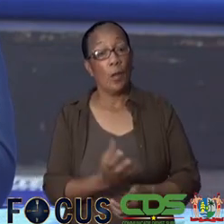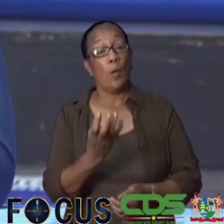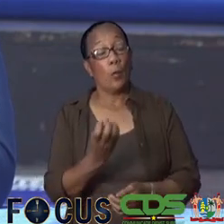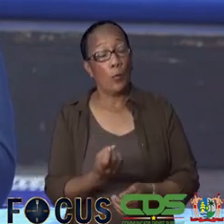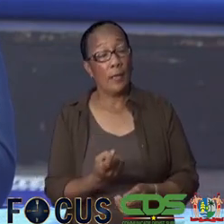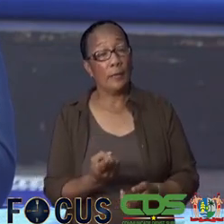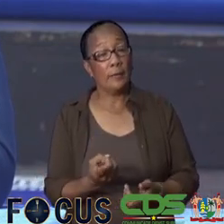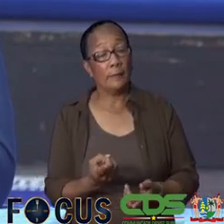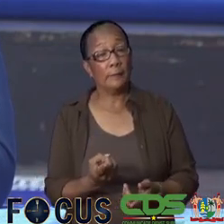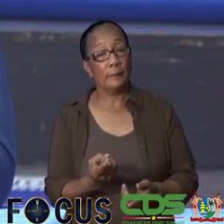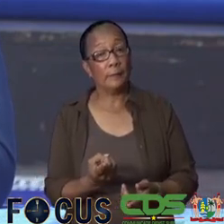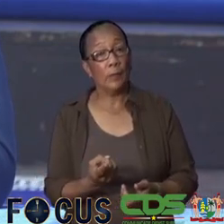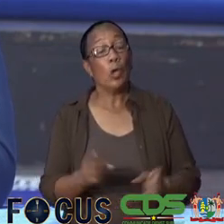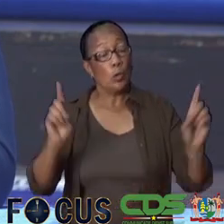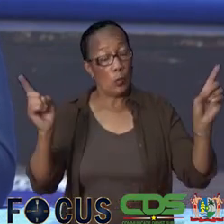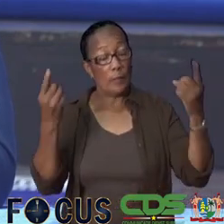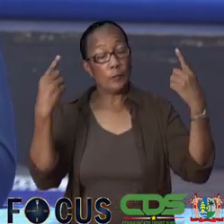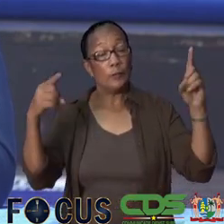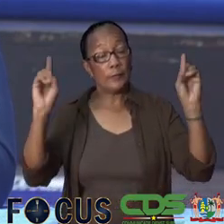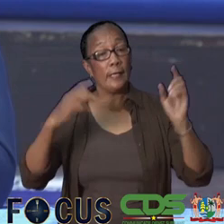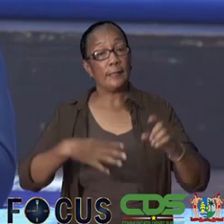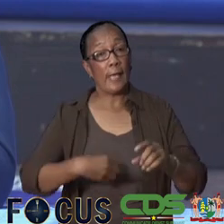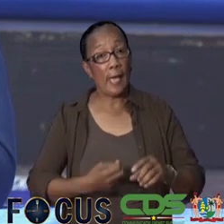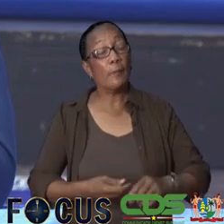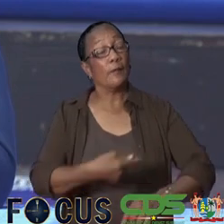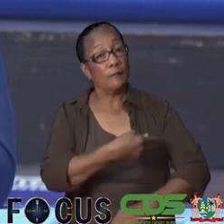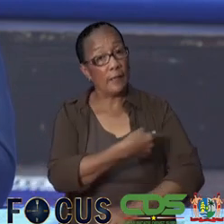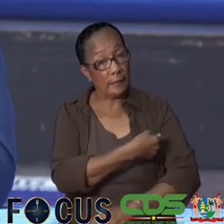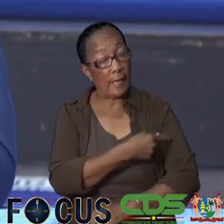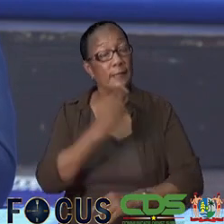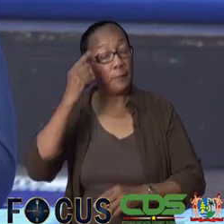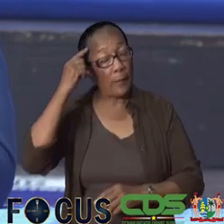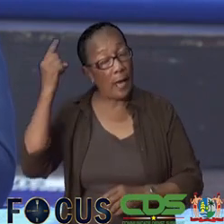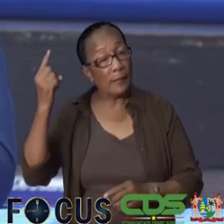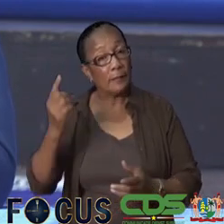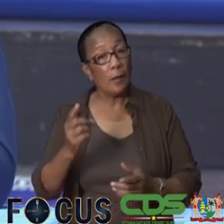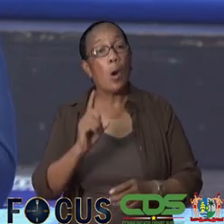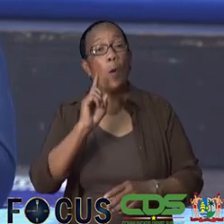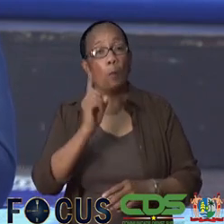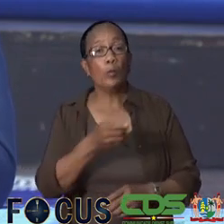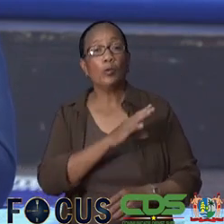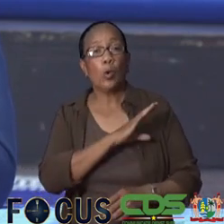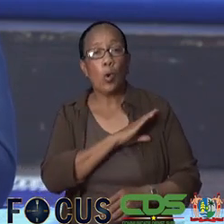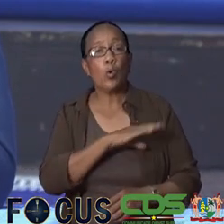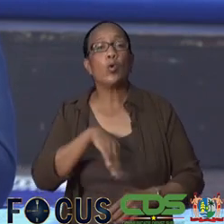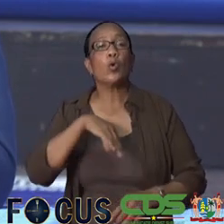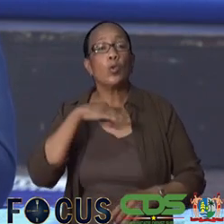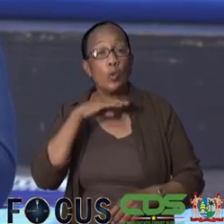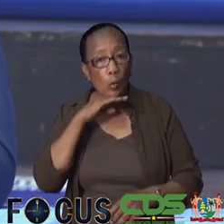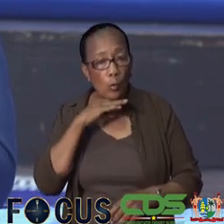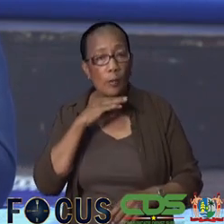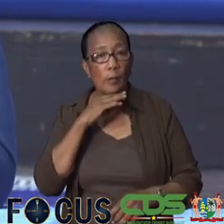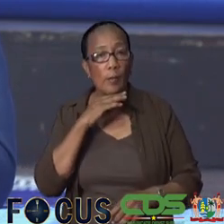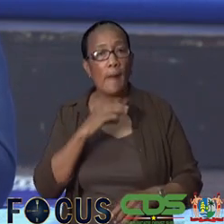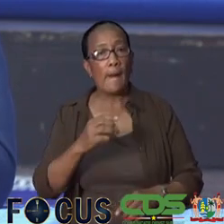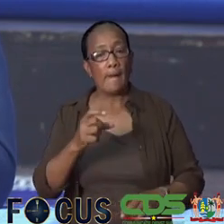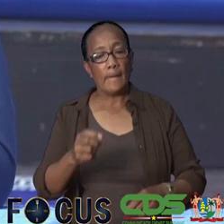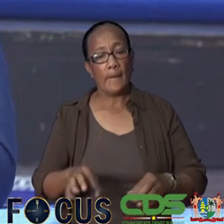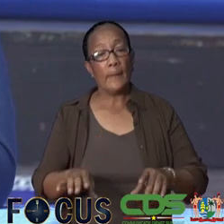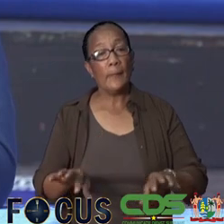je succes boeken met je vaccinatieplan, dan moet je ook genoeg middelen hebben